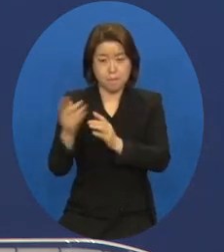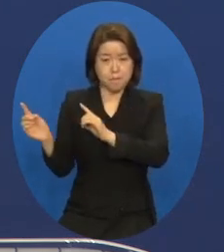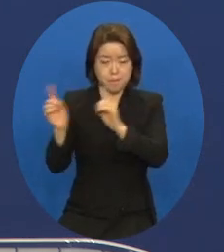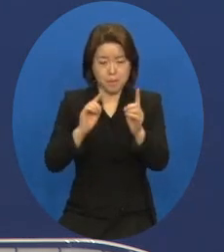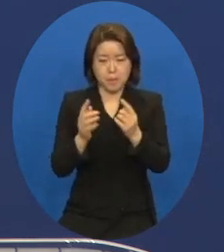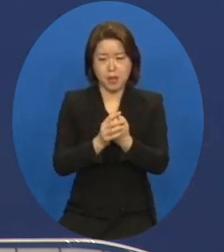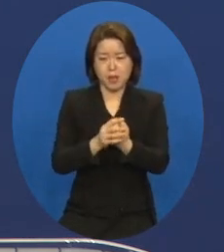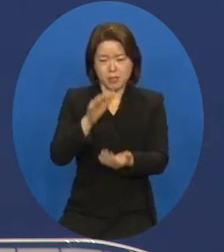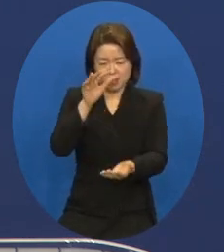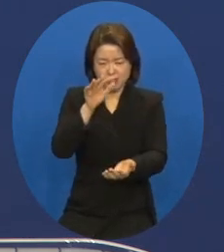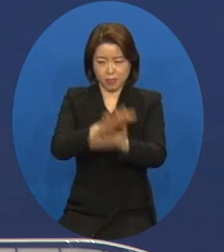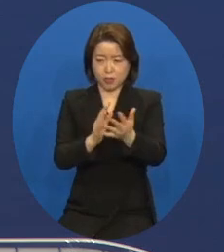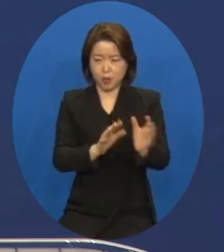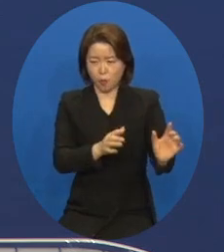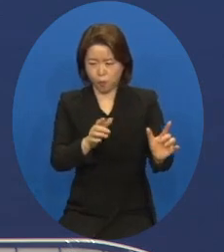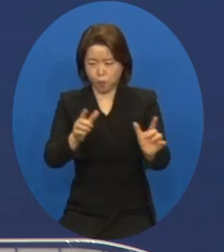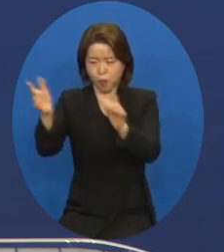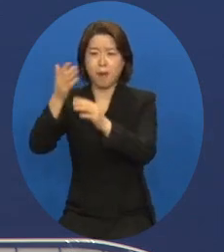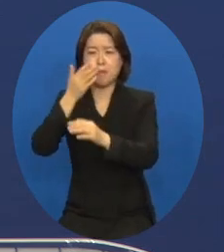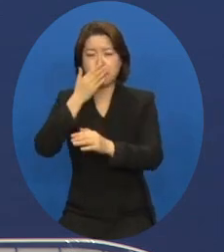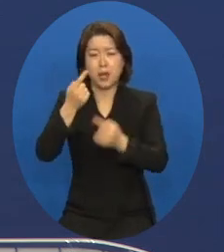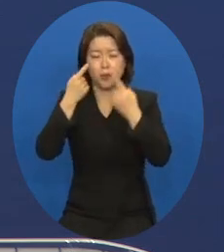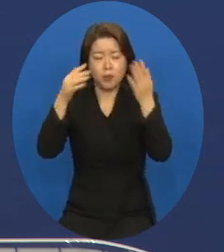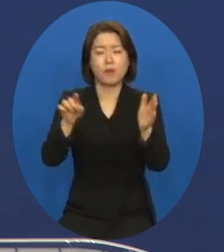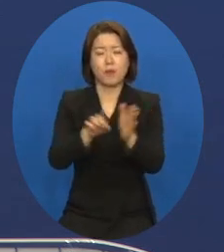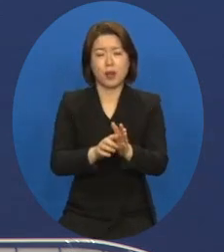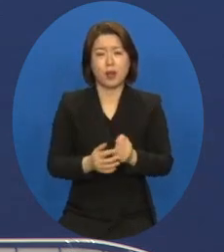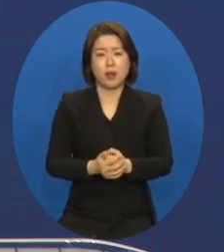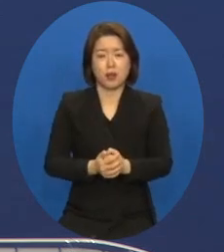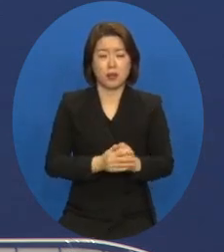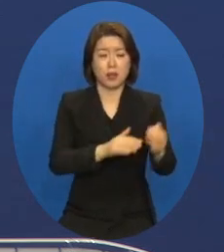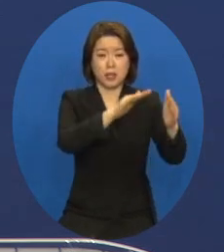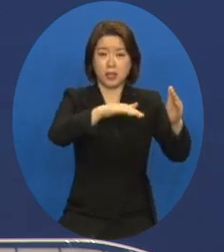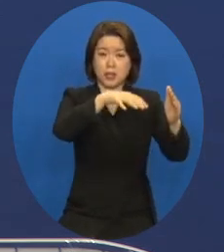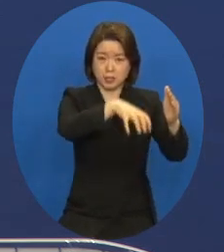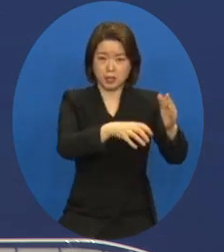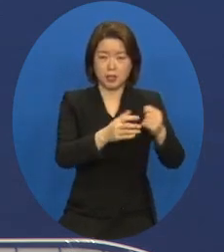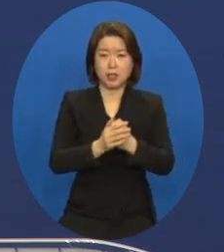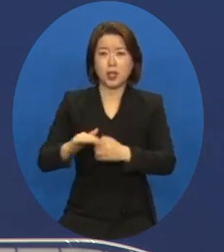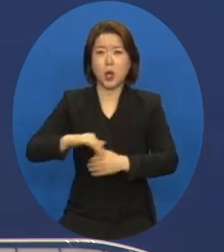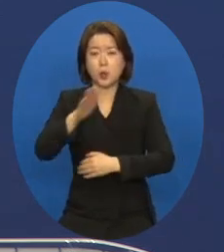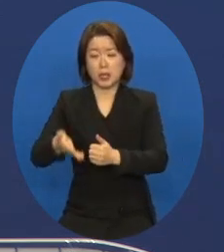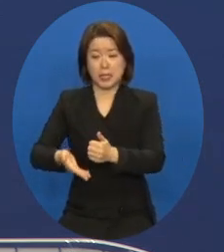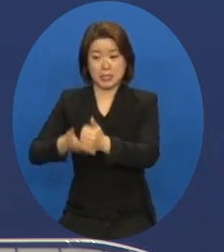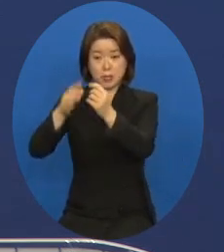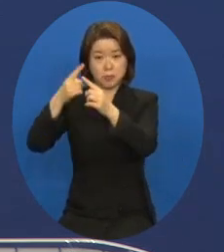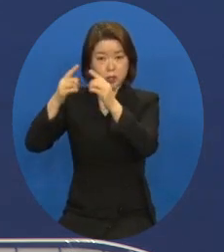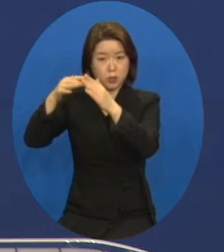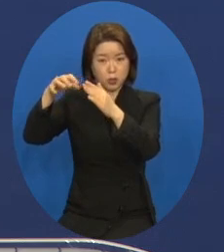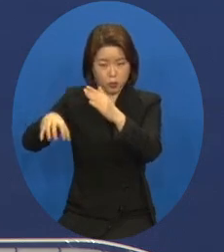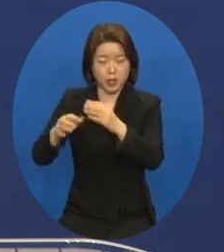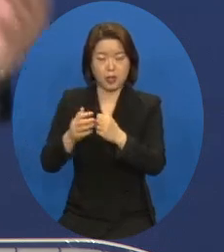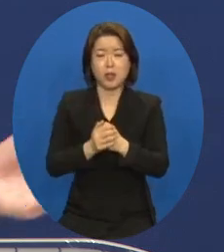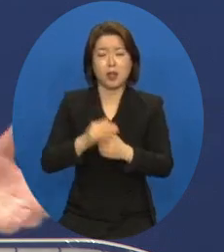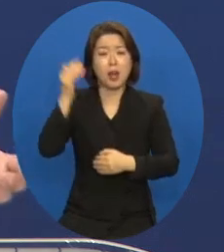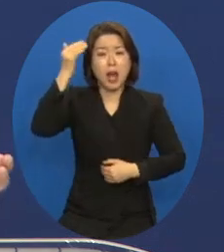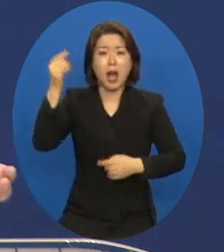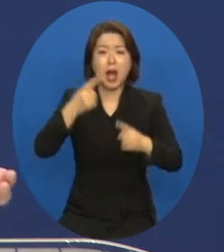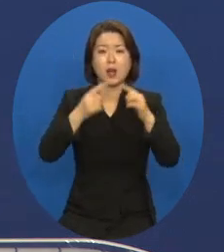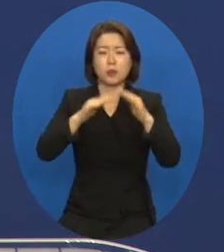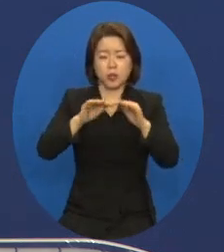시작할 거라고 확신합니다 가정 안에 우리가 섬기는 교회 한국교회